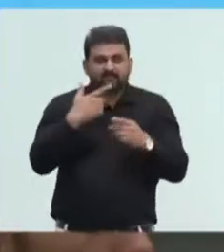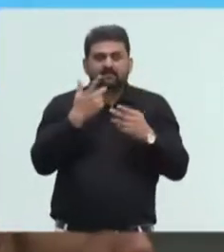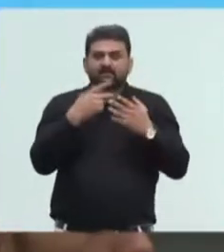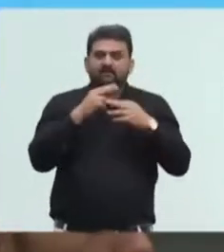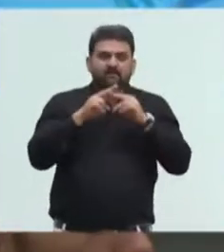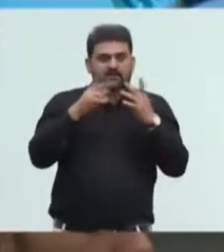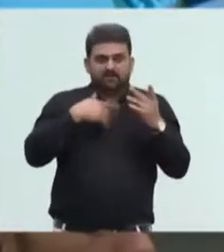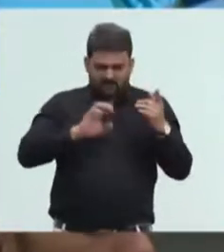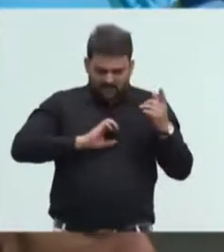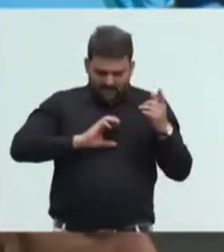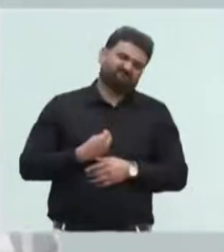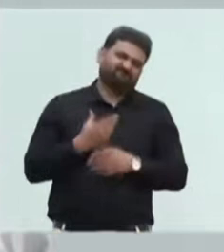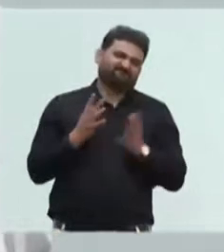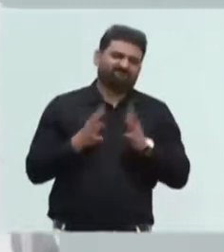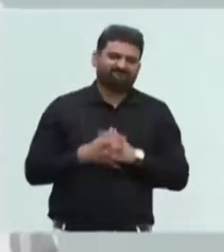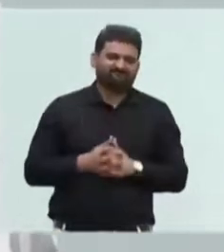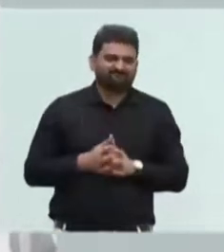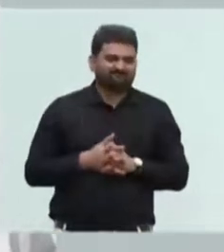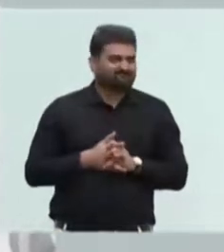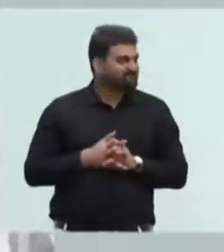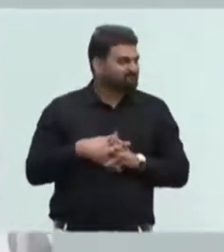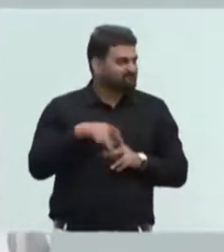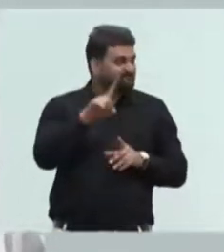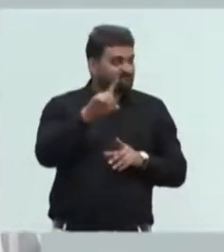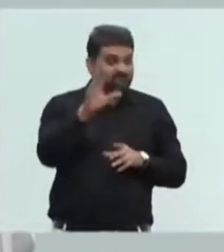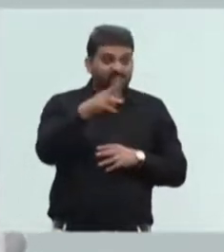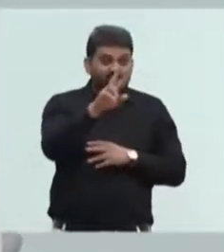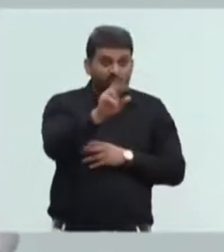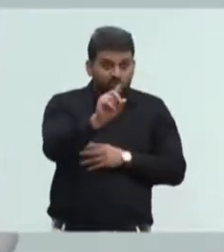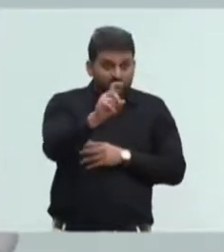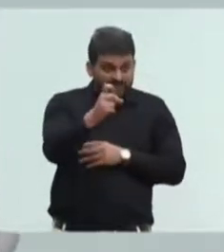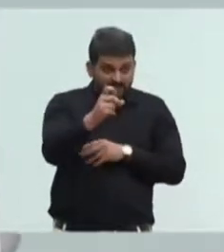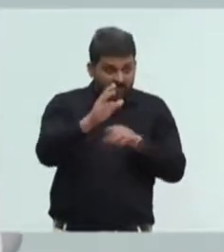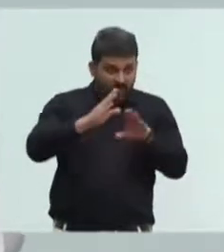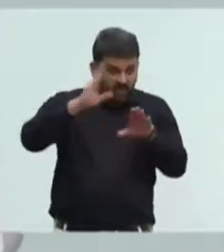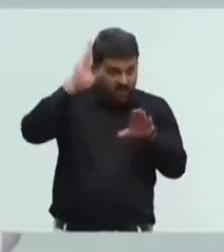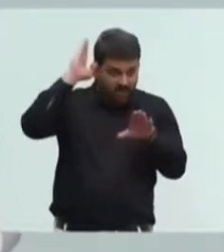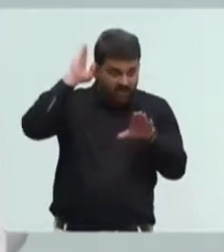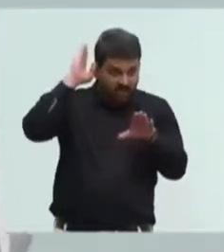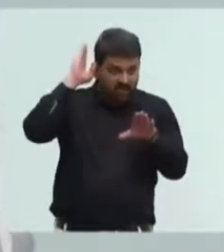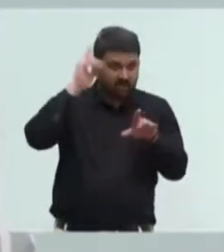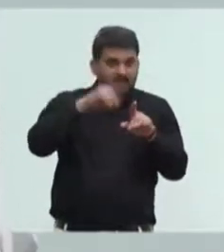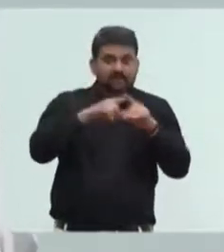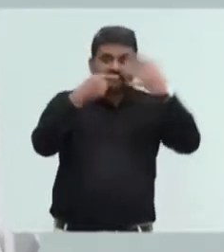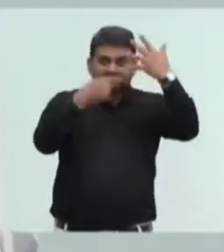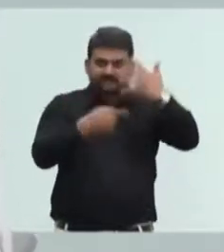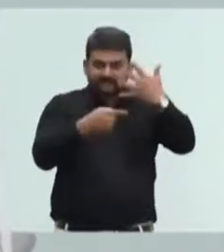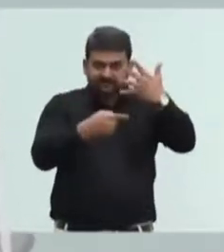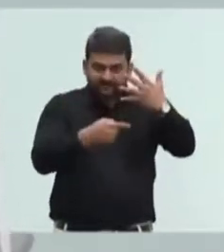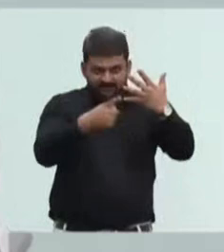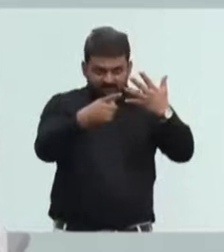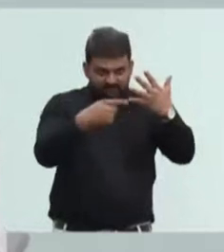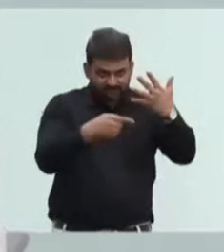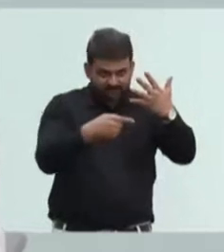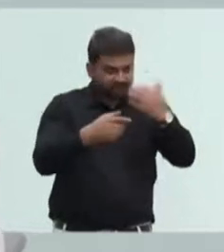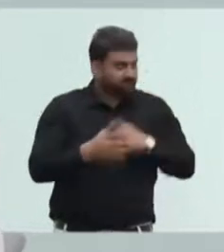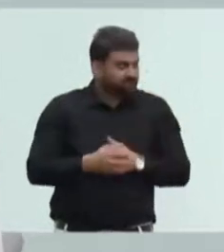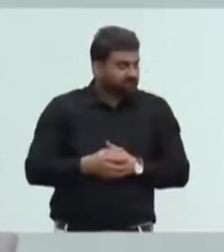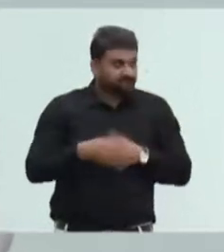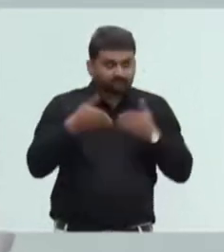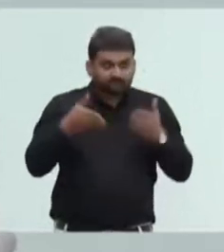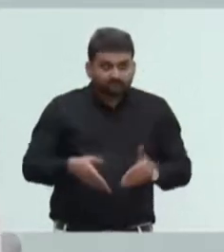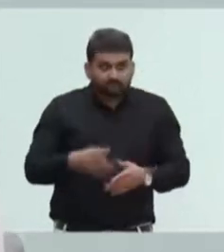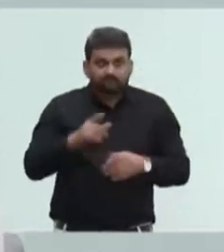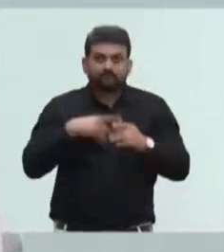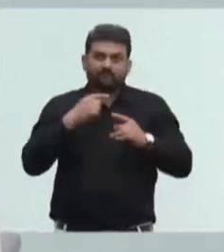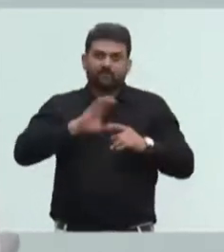तो मेरा ब्रॉन्ज मेडल मिला। अच्छा, 2017 में आप 6ठे स्थान पर आई थी, इस बार